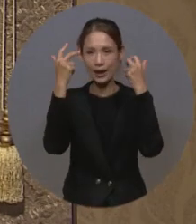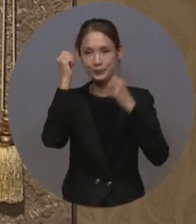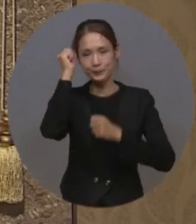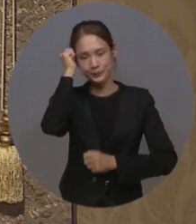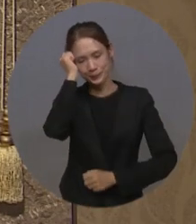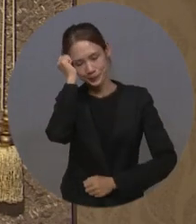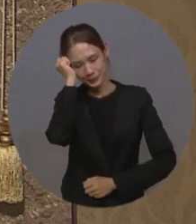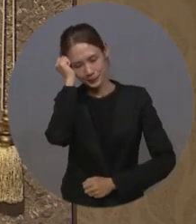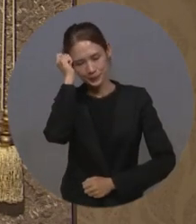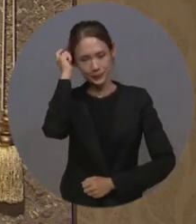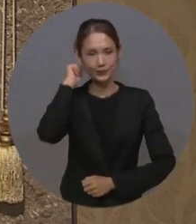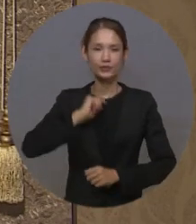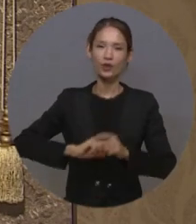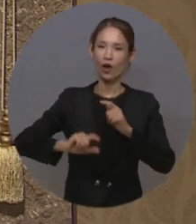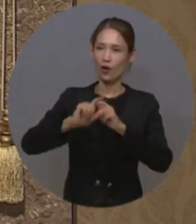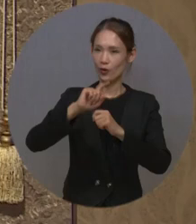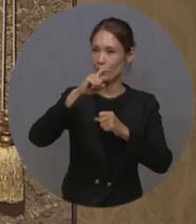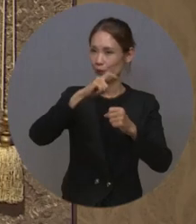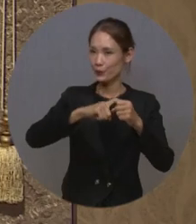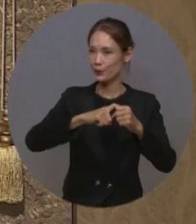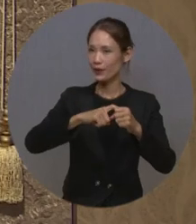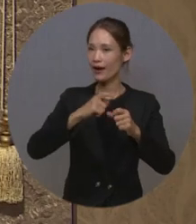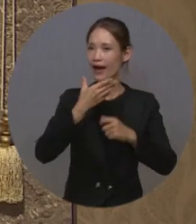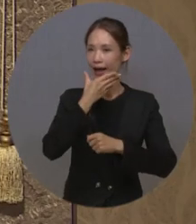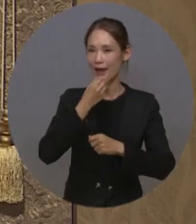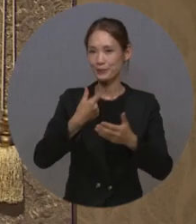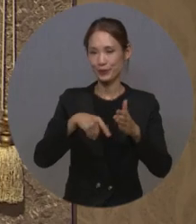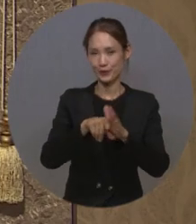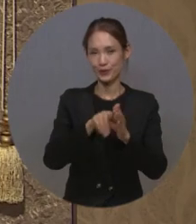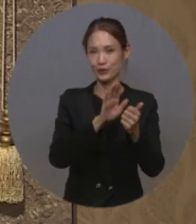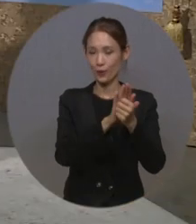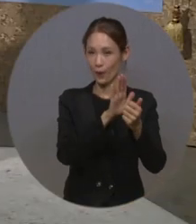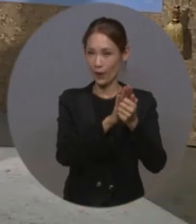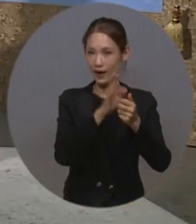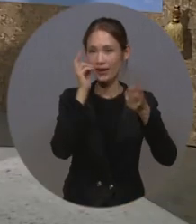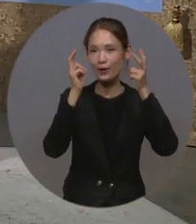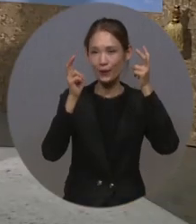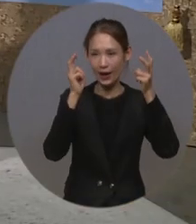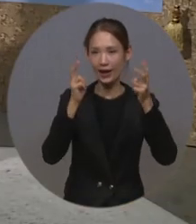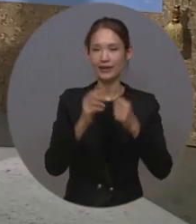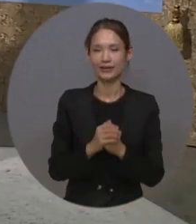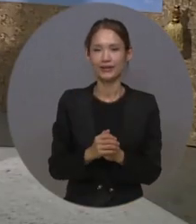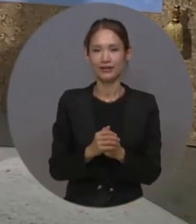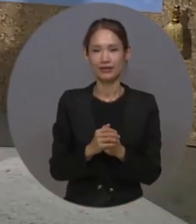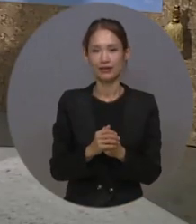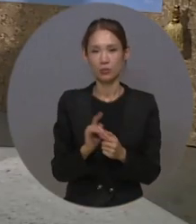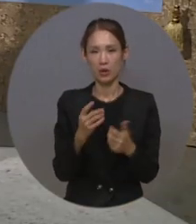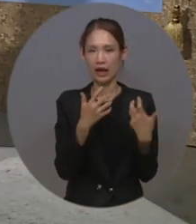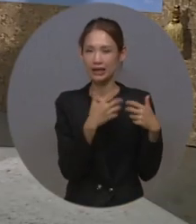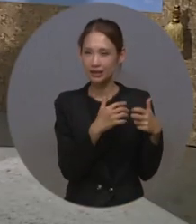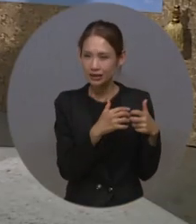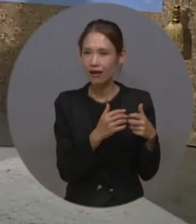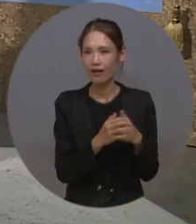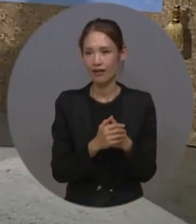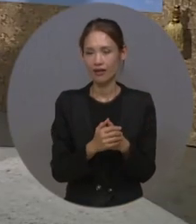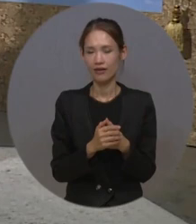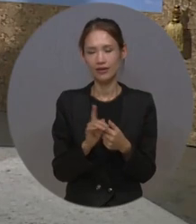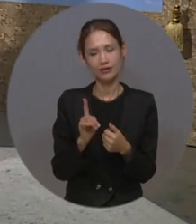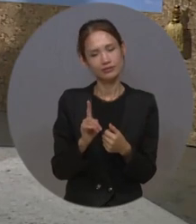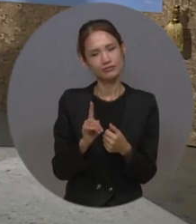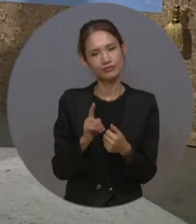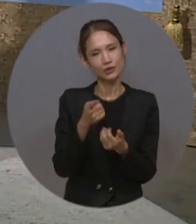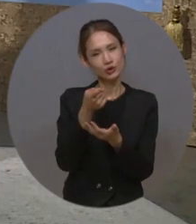궁극적으로 건강하고 행복한 삶을 도와주는 회사입니다. 아, 그러니까 뭔가 기계라든지 이런 네.